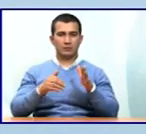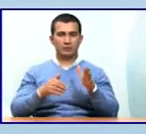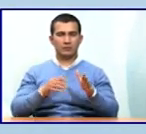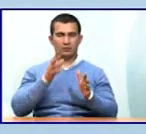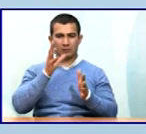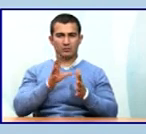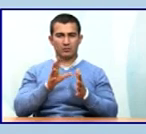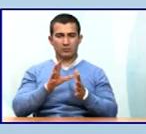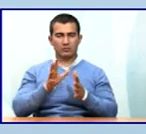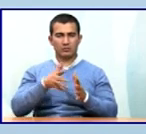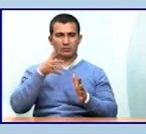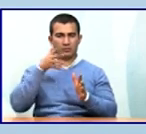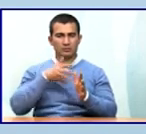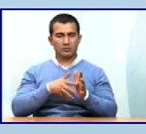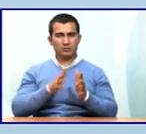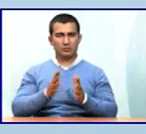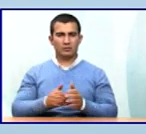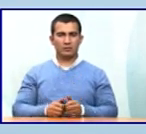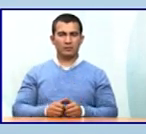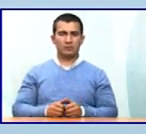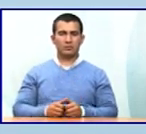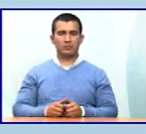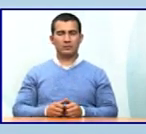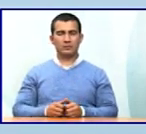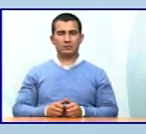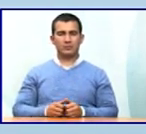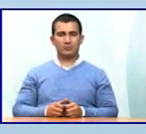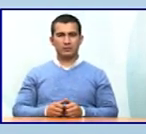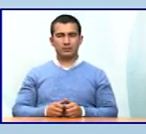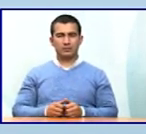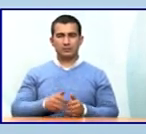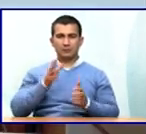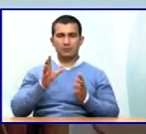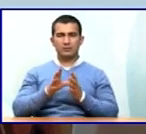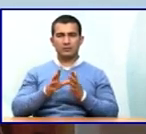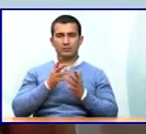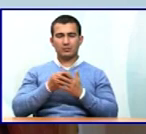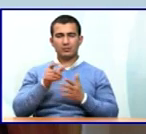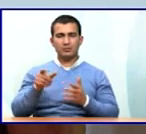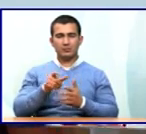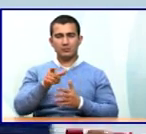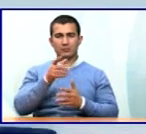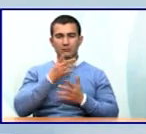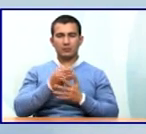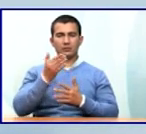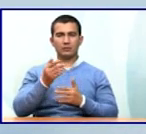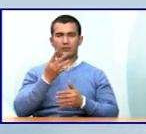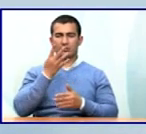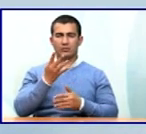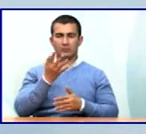kiradi. Joylashtirdik. Endi e'tibor beramiz. Elektr tokining yo'nalishiga moslab